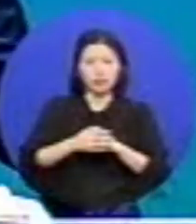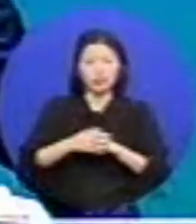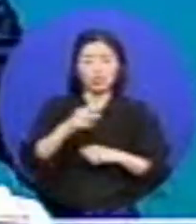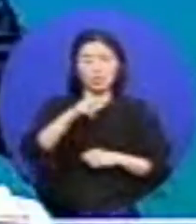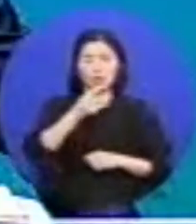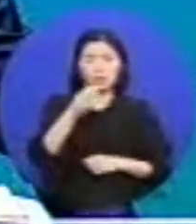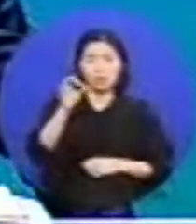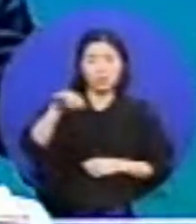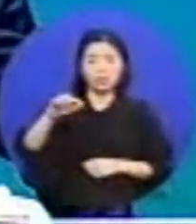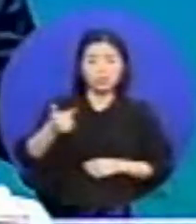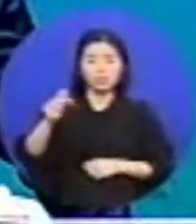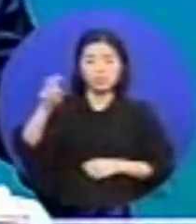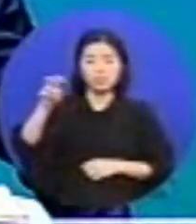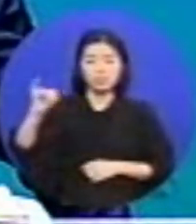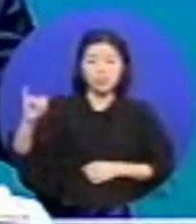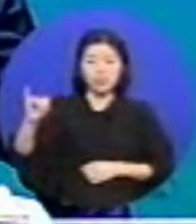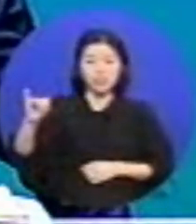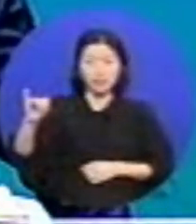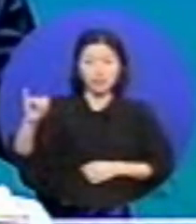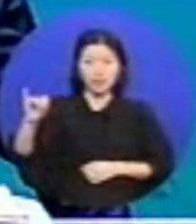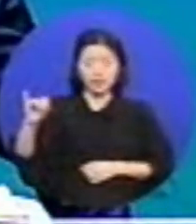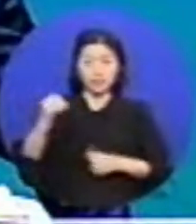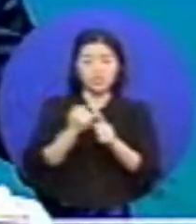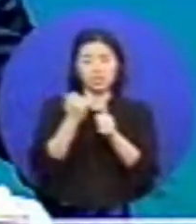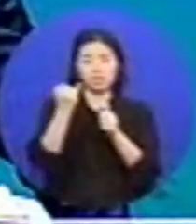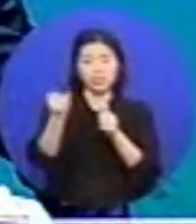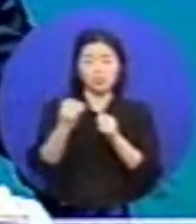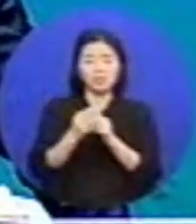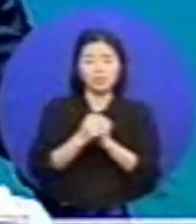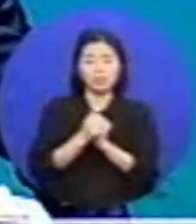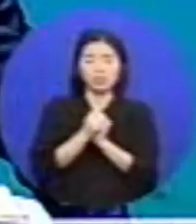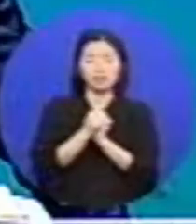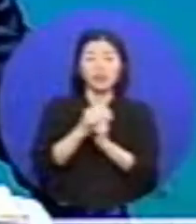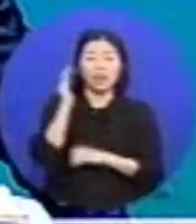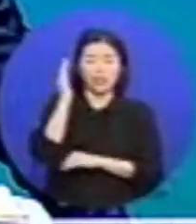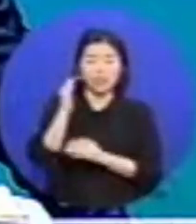사모님, 강사님이 여러분 중에 제가